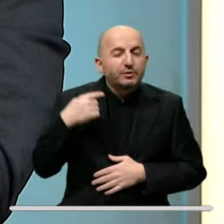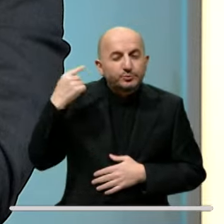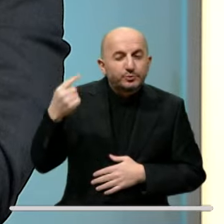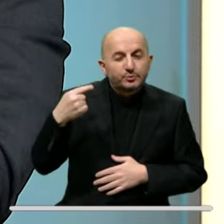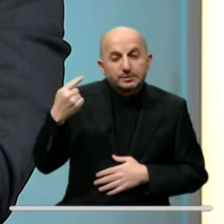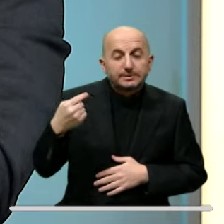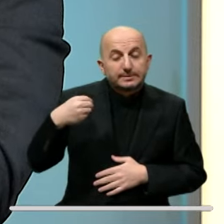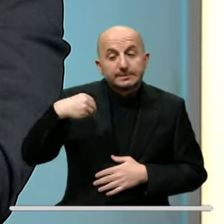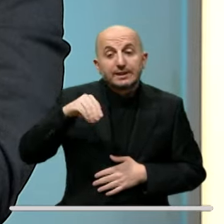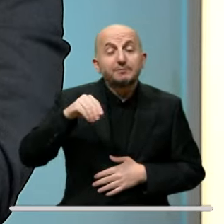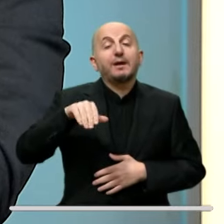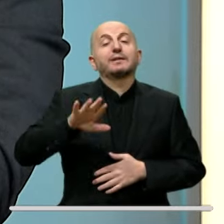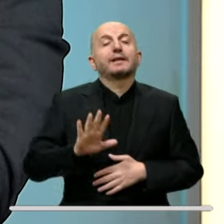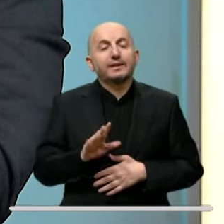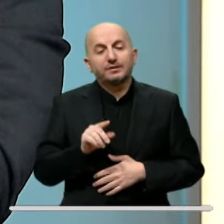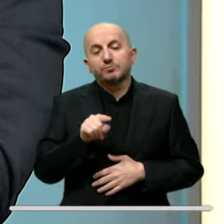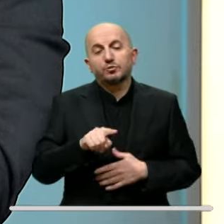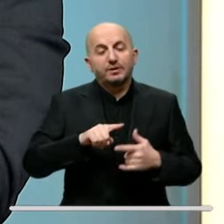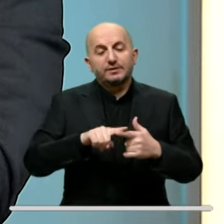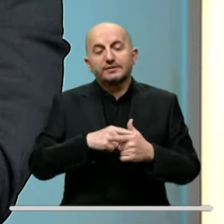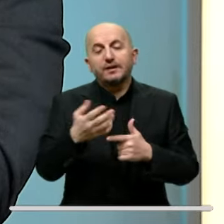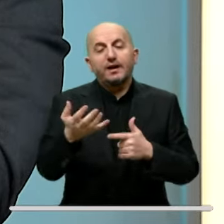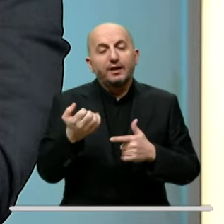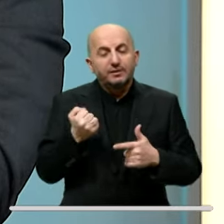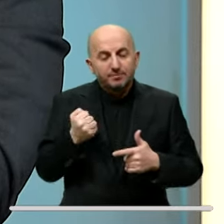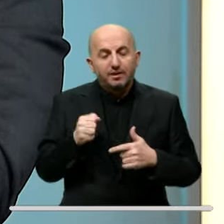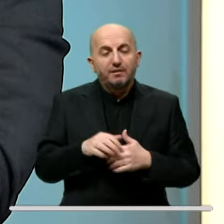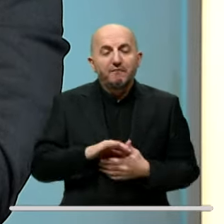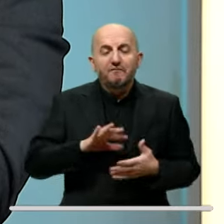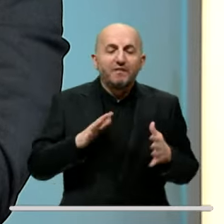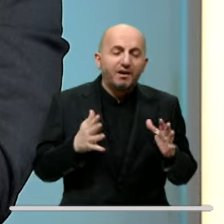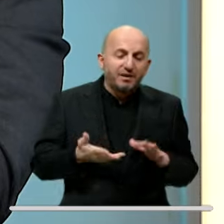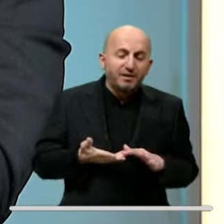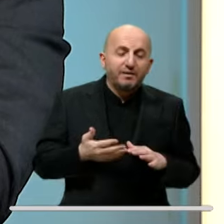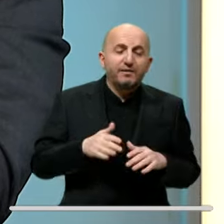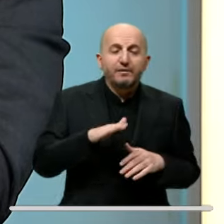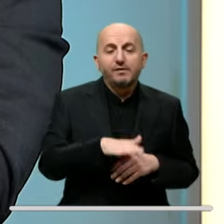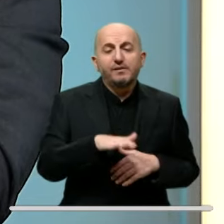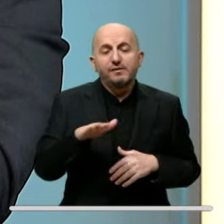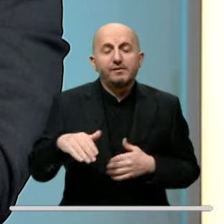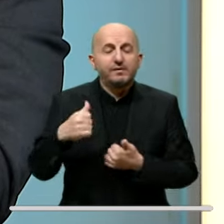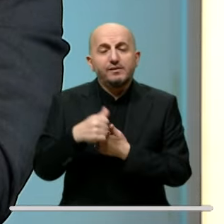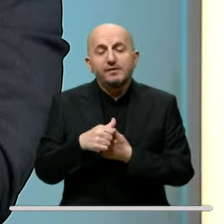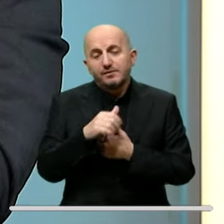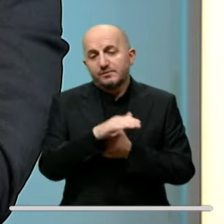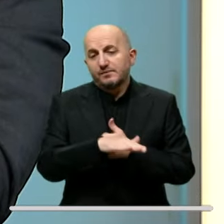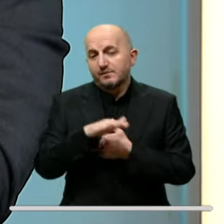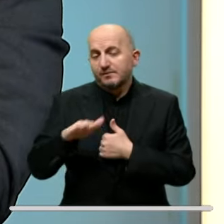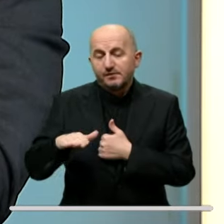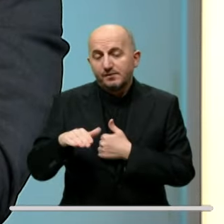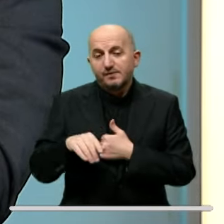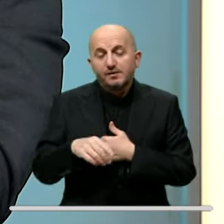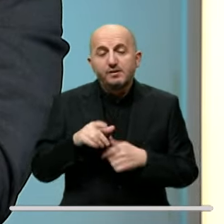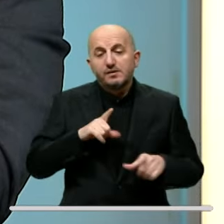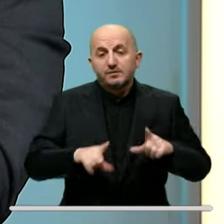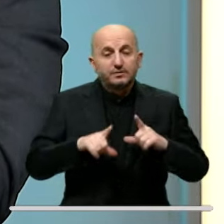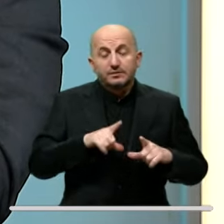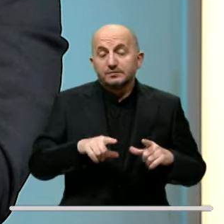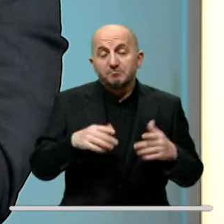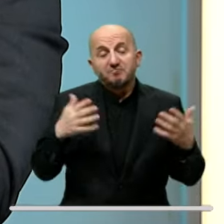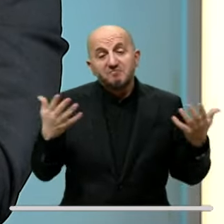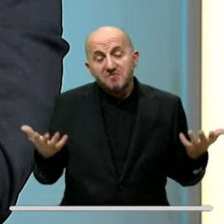düşüncesi satmak değil de buradan kira gelir elde etmek ya da çocuklarım, eşim, çocuklarım bunların ihtiyaçları